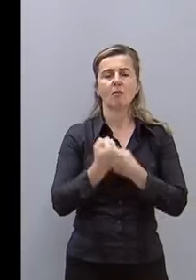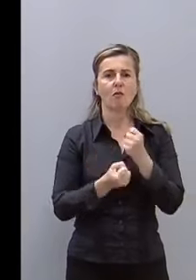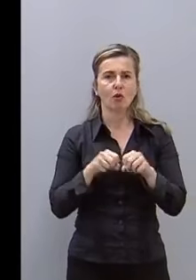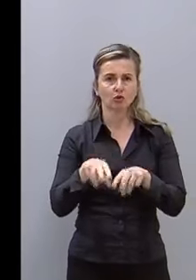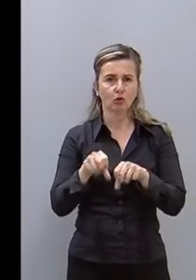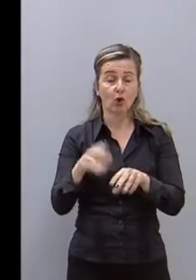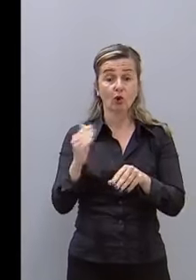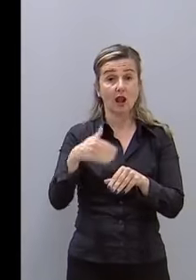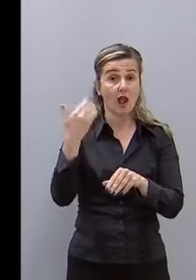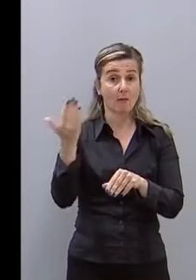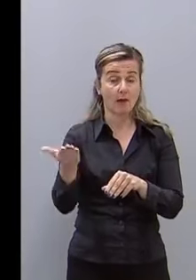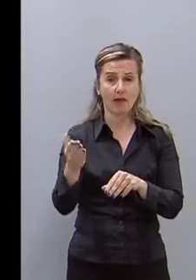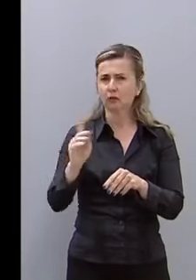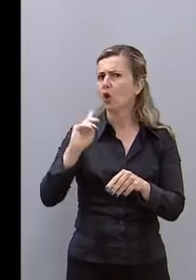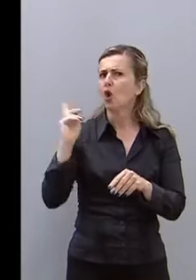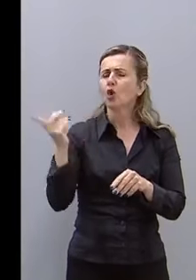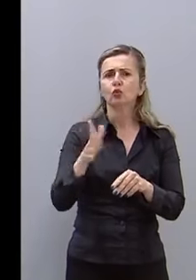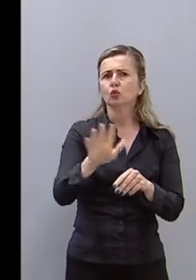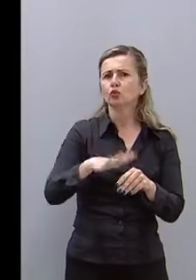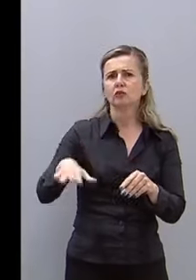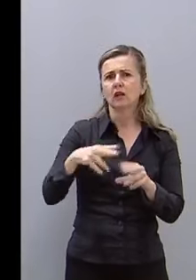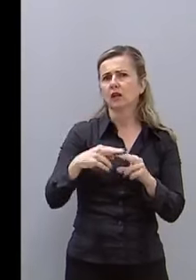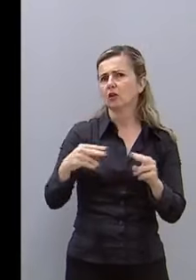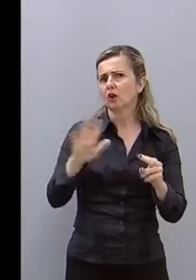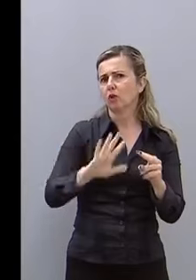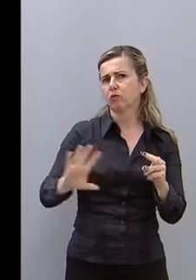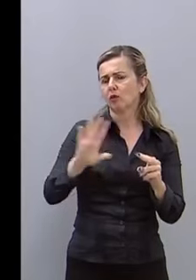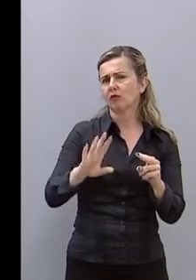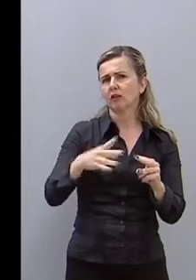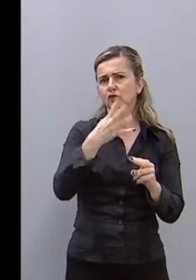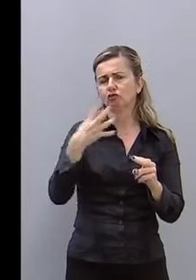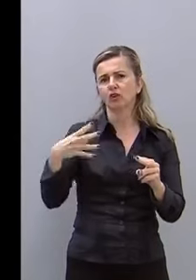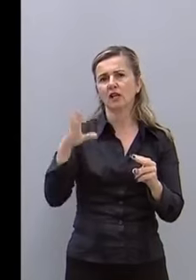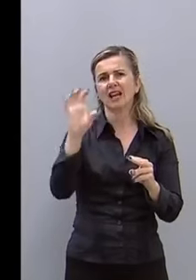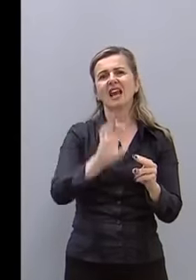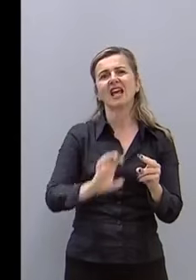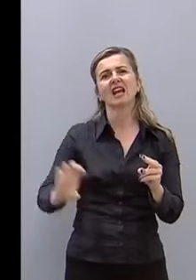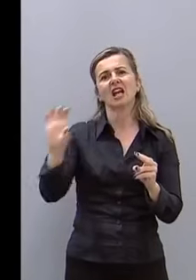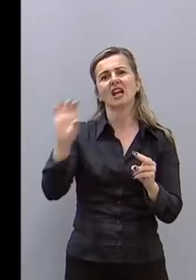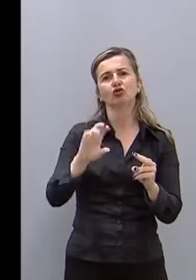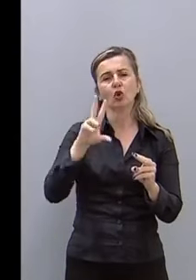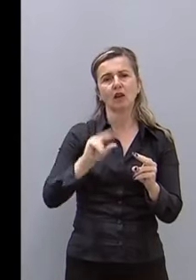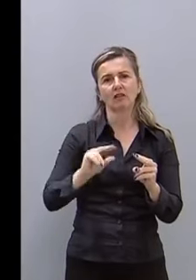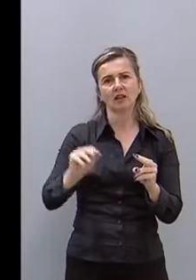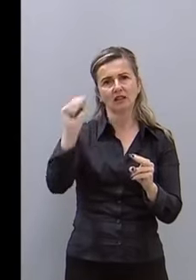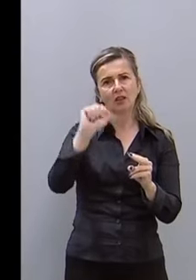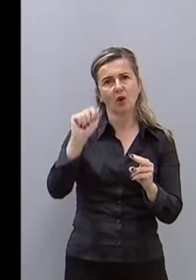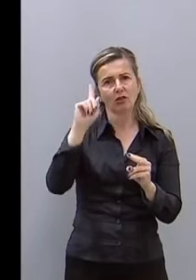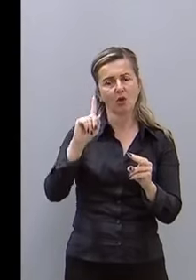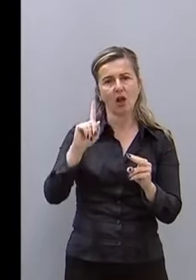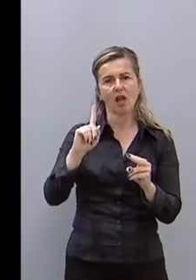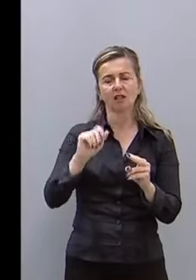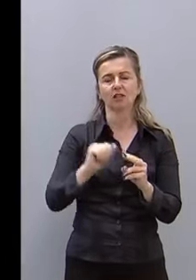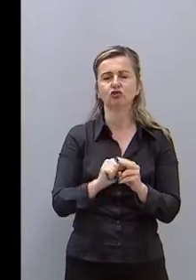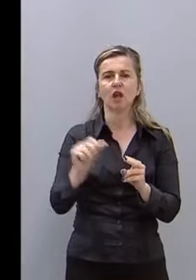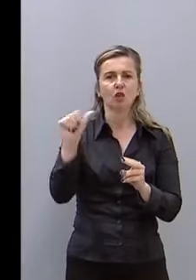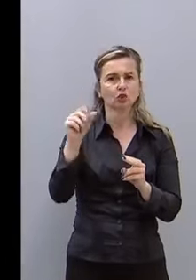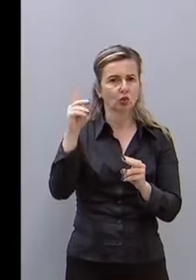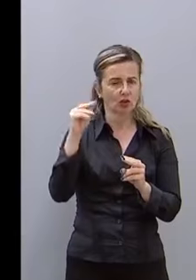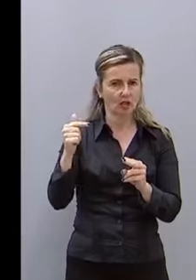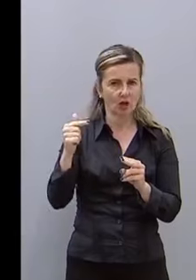all'aperto in tutto il territorio della provincia e più in generale della regione trentino alto adige sudtirol le